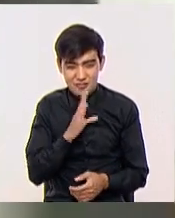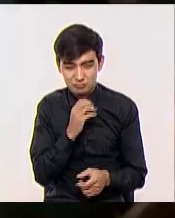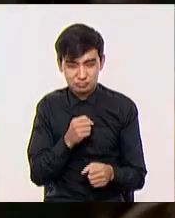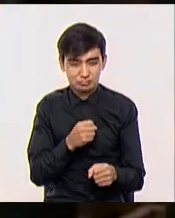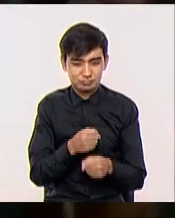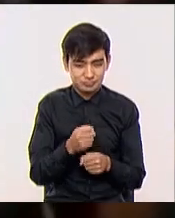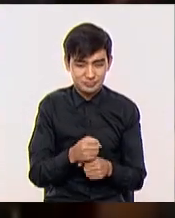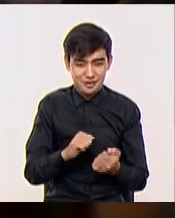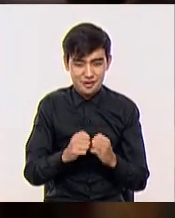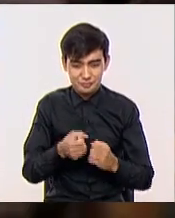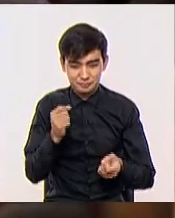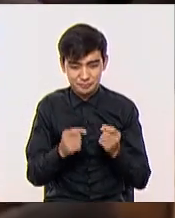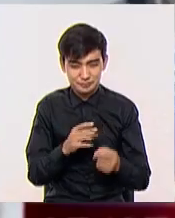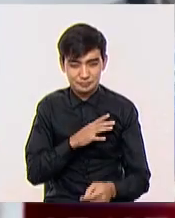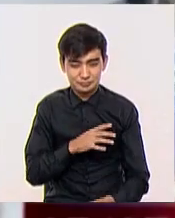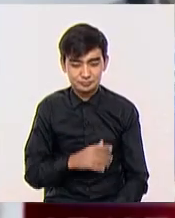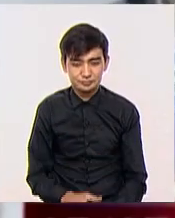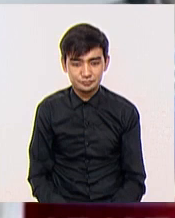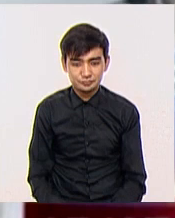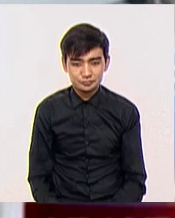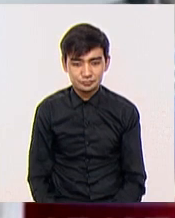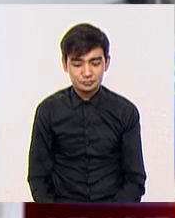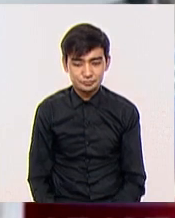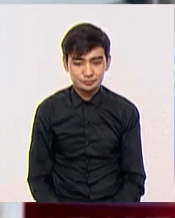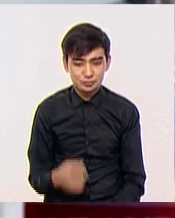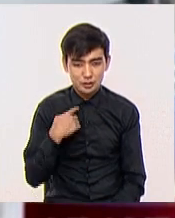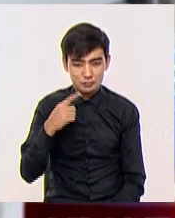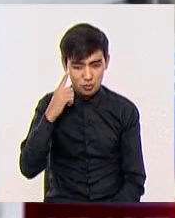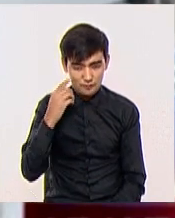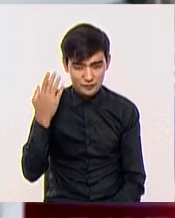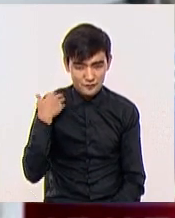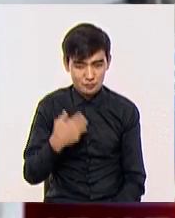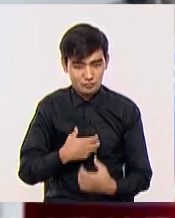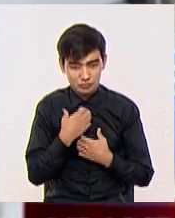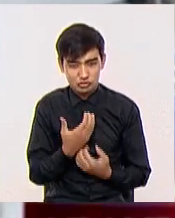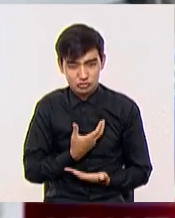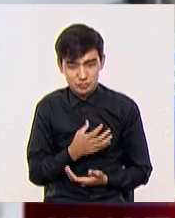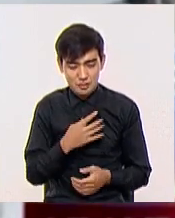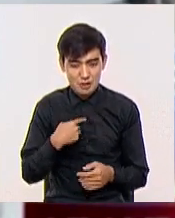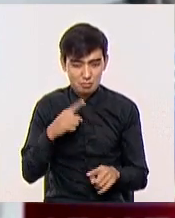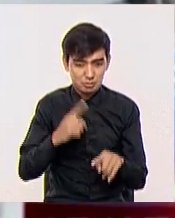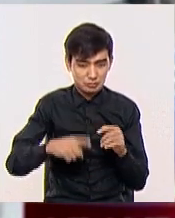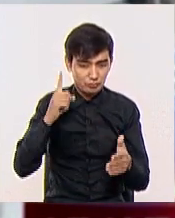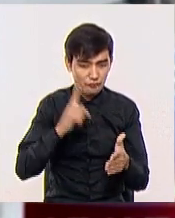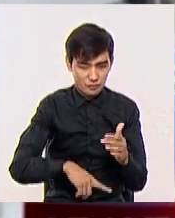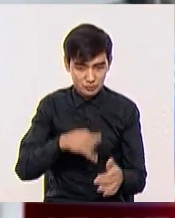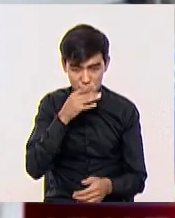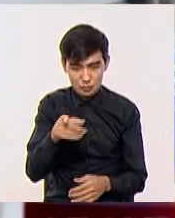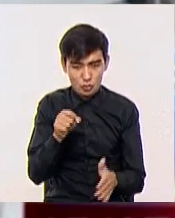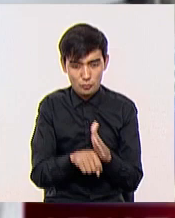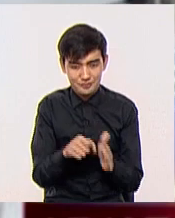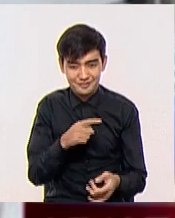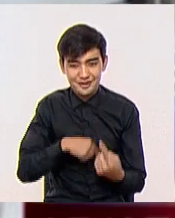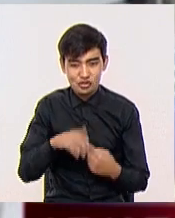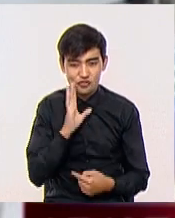смерти мы помним как мы жили в страхе как мы можем так быстро поверить им они убивали наших